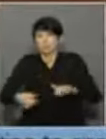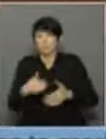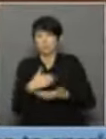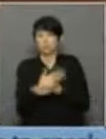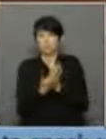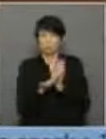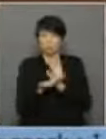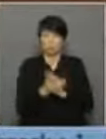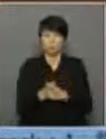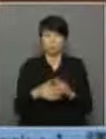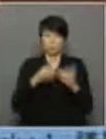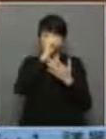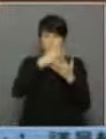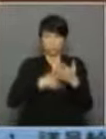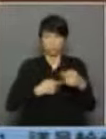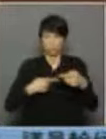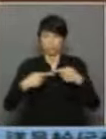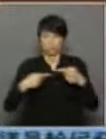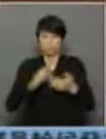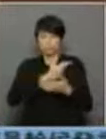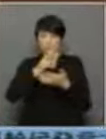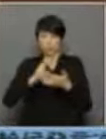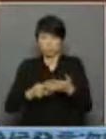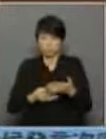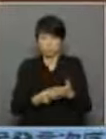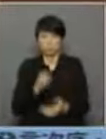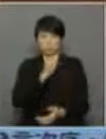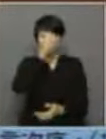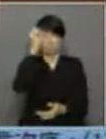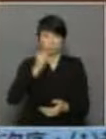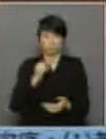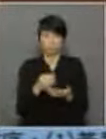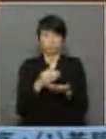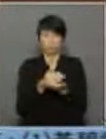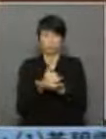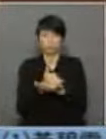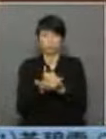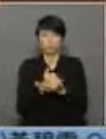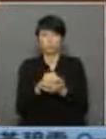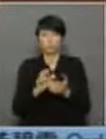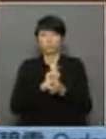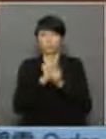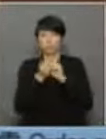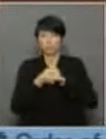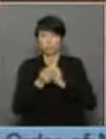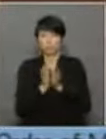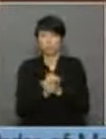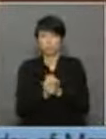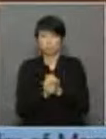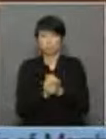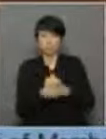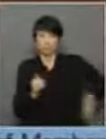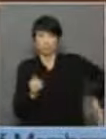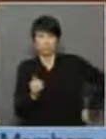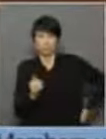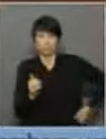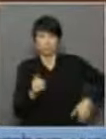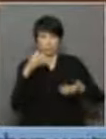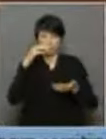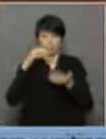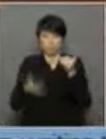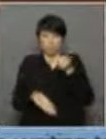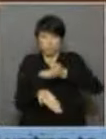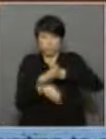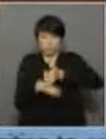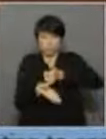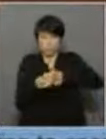制不合時宜，最好就修改比例代表制。即係一個人咧，屁股決定腦袋，我哋可以理解嘅。